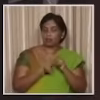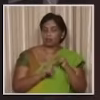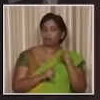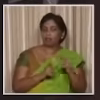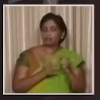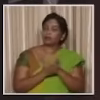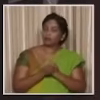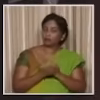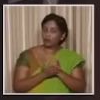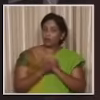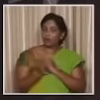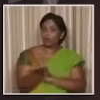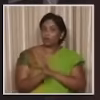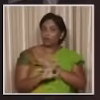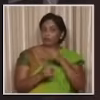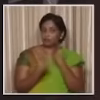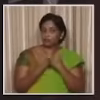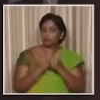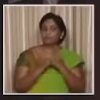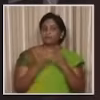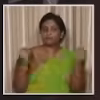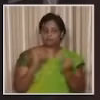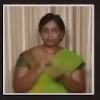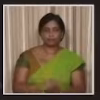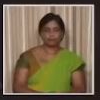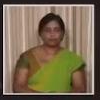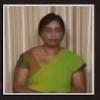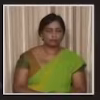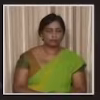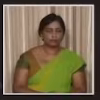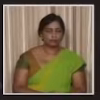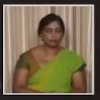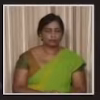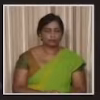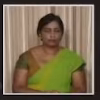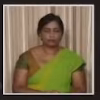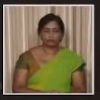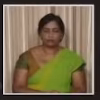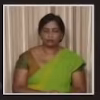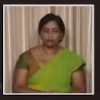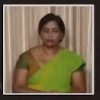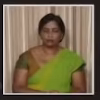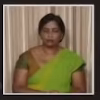මේ සියලු ඔප්පු අධ්‍යයනය කරලා මේ ඔප්පු ඔක්කොම අවලංගු කරන්න කියලා. හොඳයි බොහොම ස්තුතියි. ඔව්.